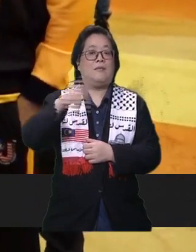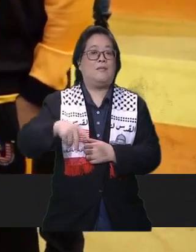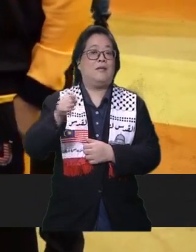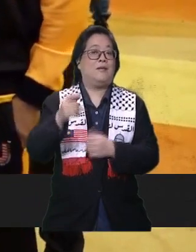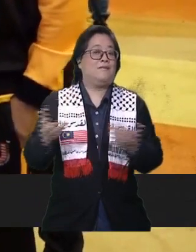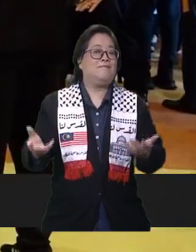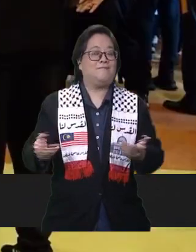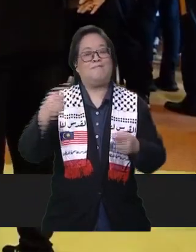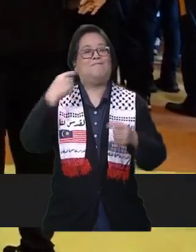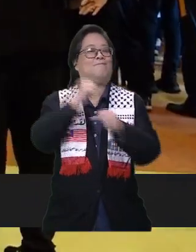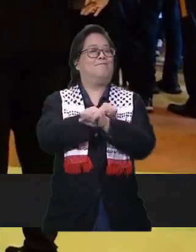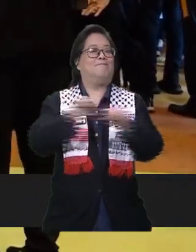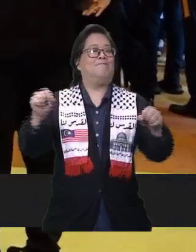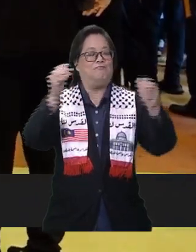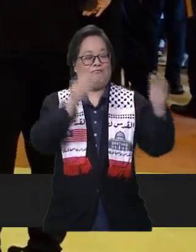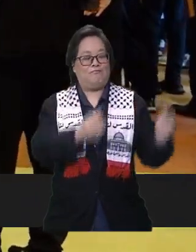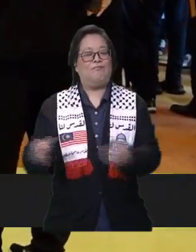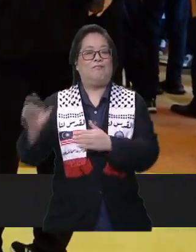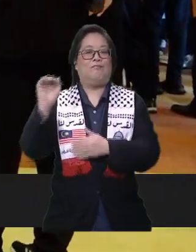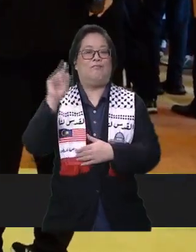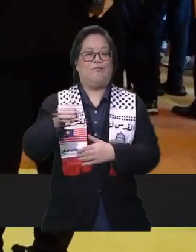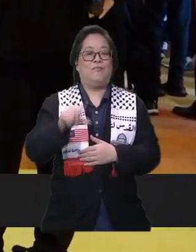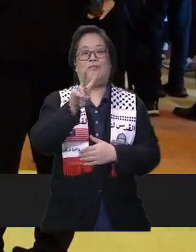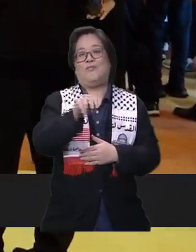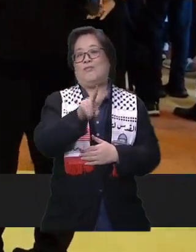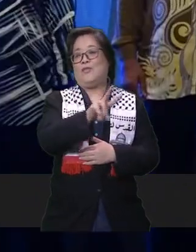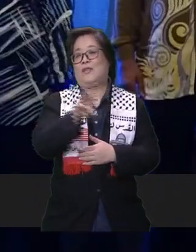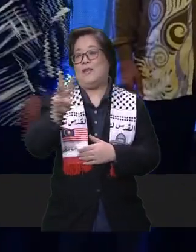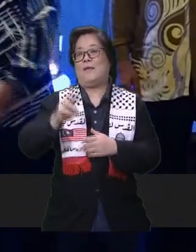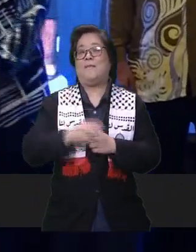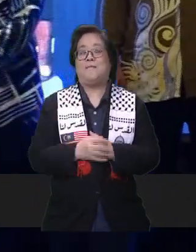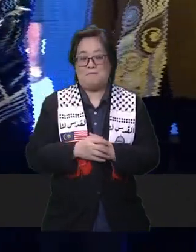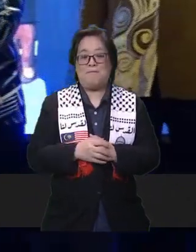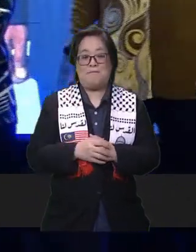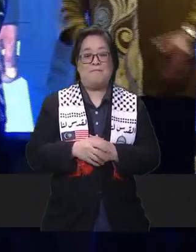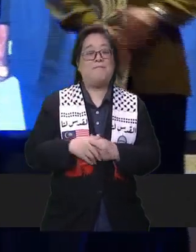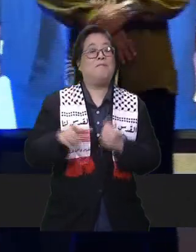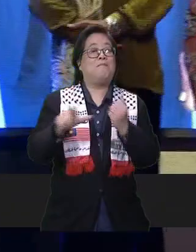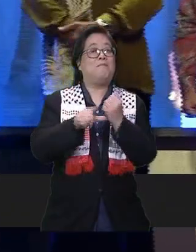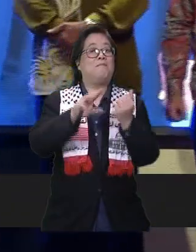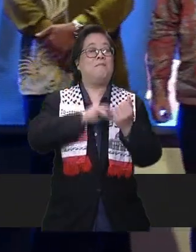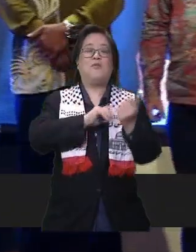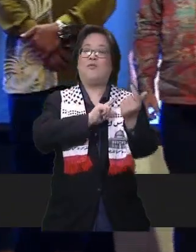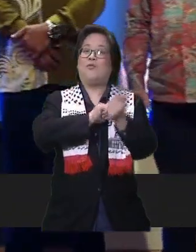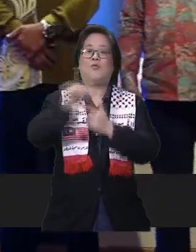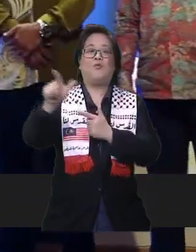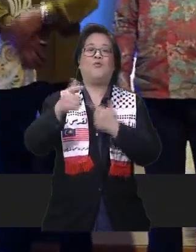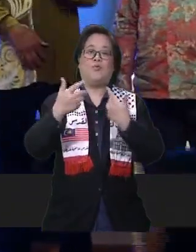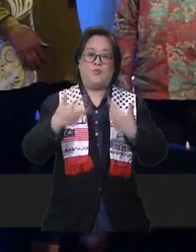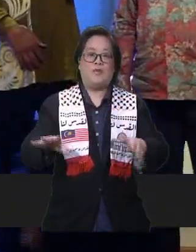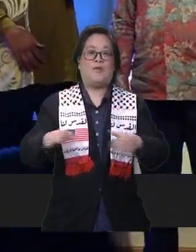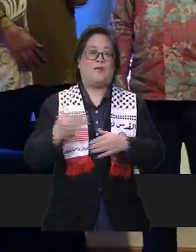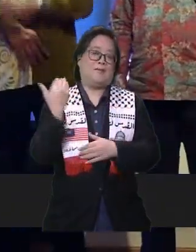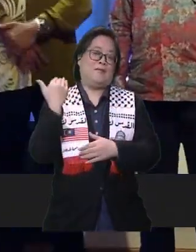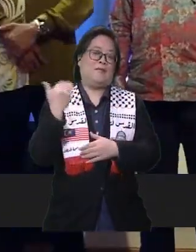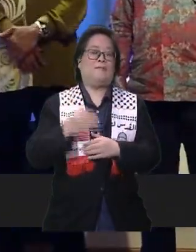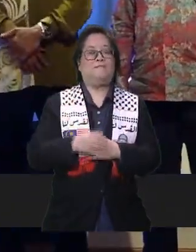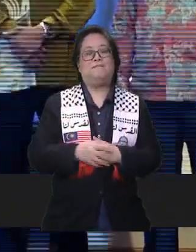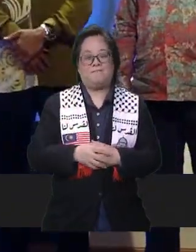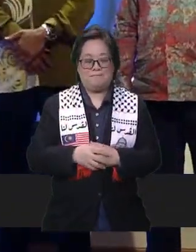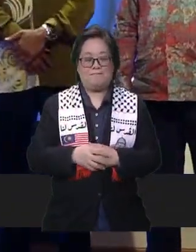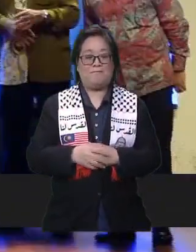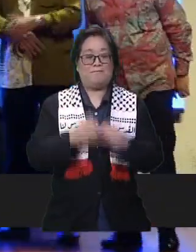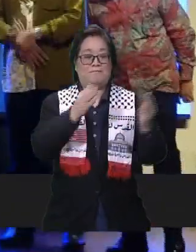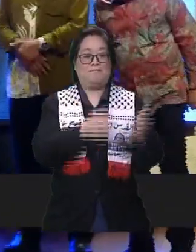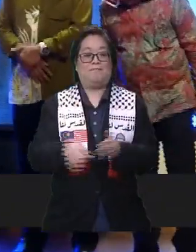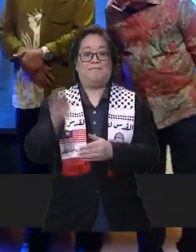KPT telah bersedia untuk menganjurkan AUG 2026 selepas Jemaah Menteri telah meluluskan perkara tersebut pada Khamis lepas.